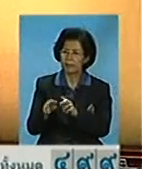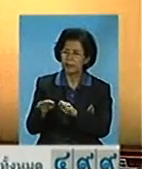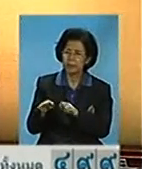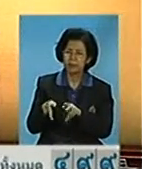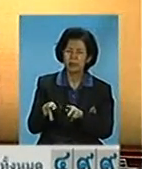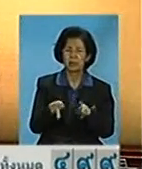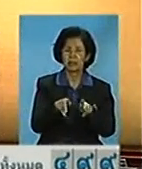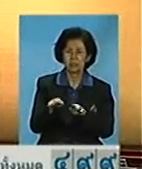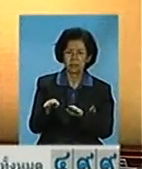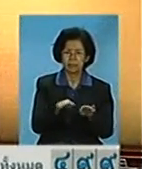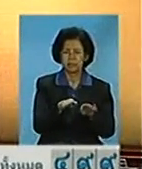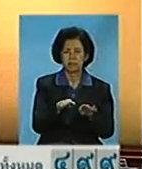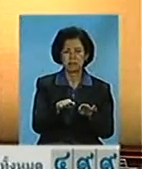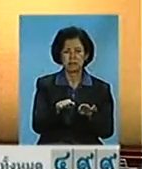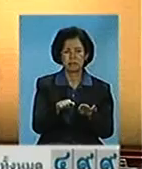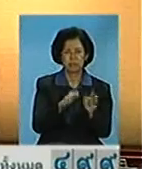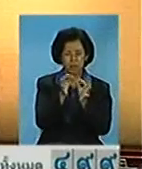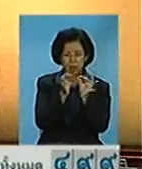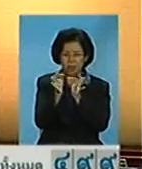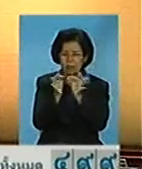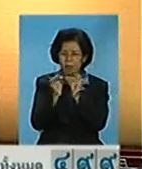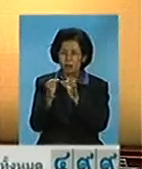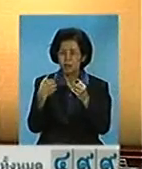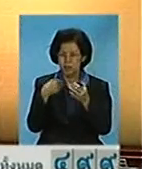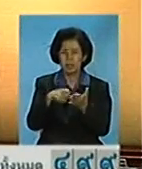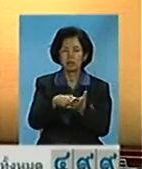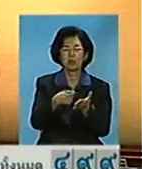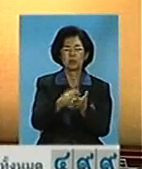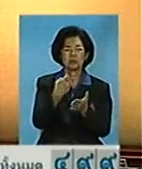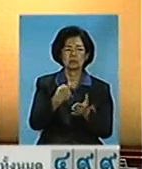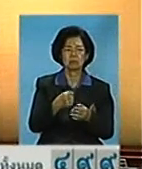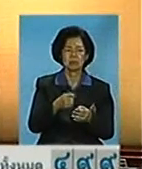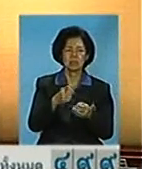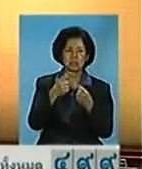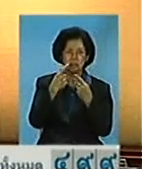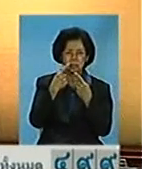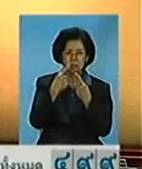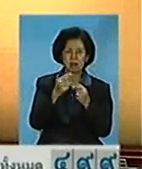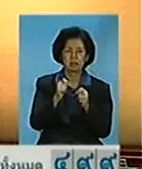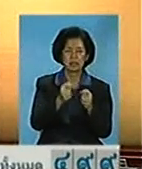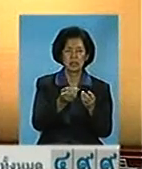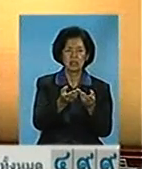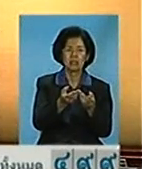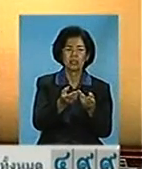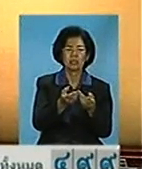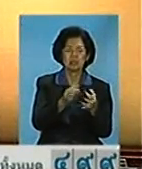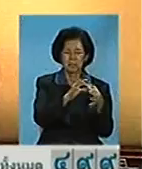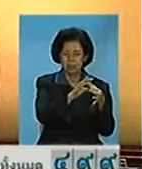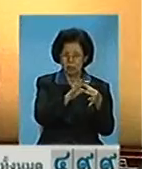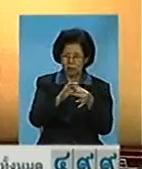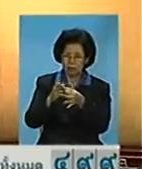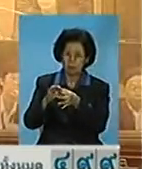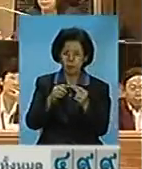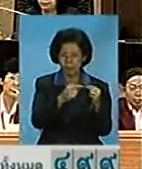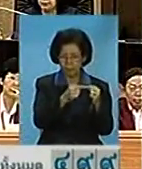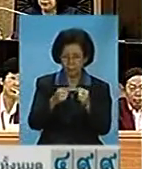ว่าเมื่อท่านให้เหตุผลนะก็อยากจะฟังเหตุผลที่มันตอบรับกันมีความต่อเนื่องกันอย่างนี้เพื่อความเข้าใจของทุกฝ่ายครับขอบ